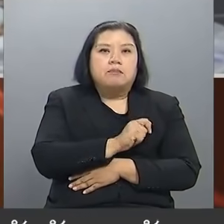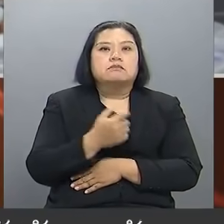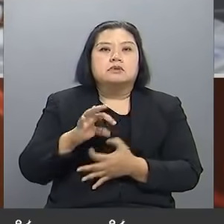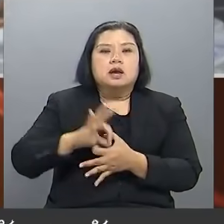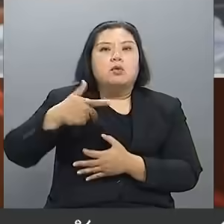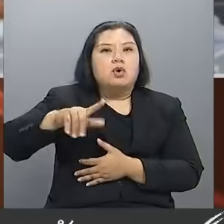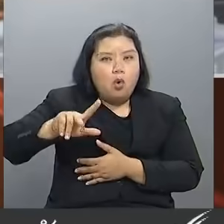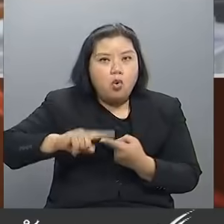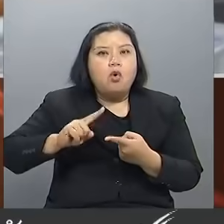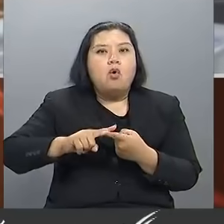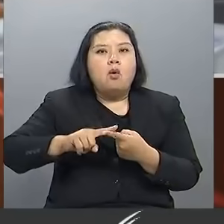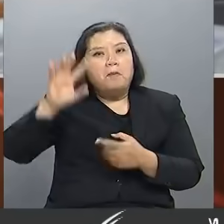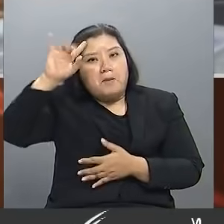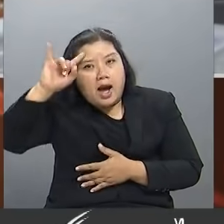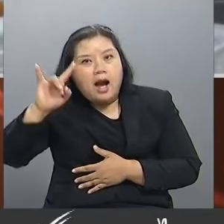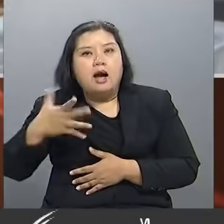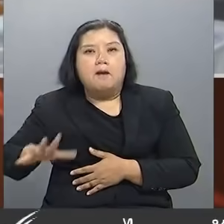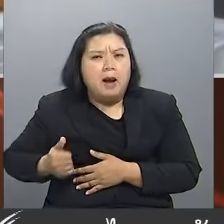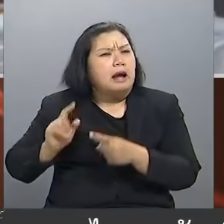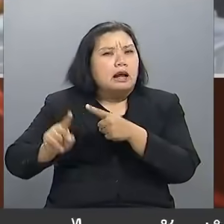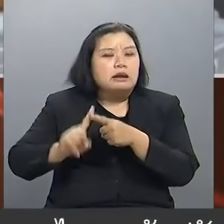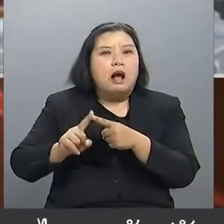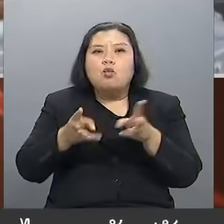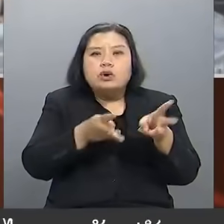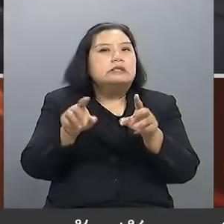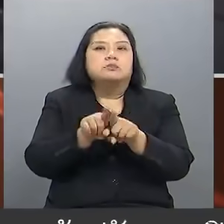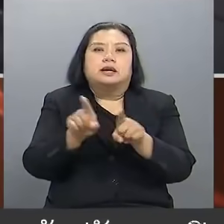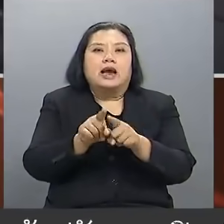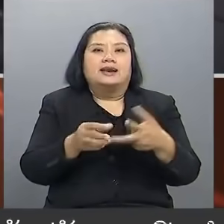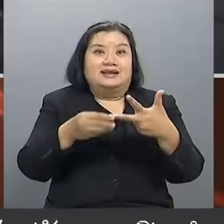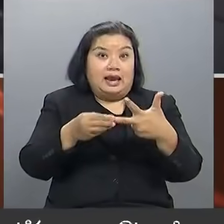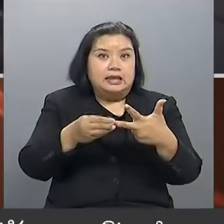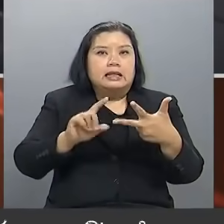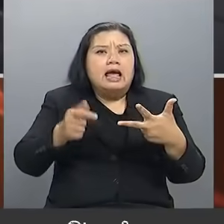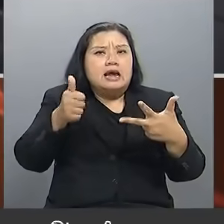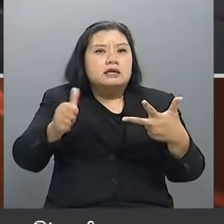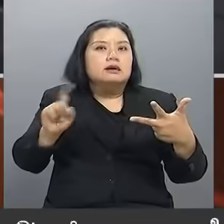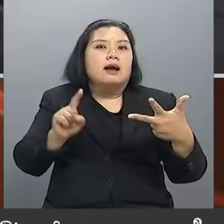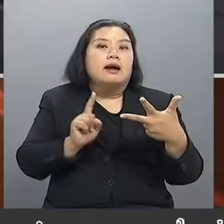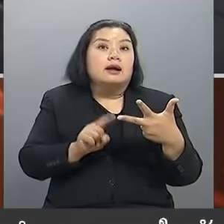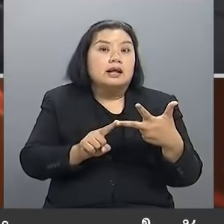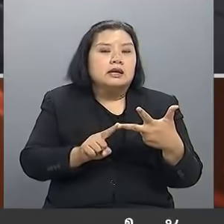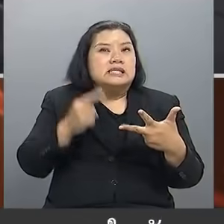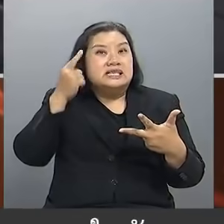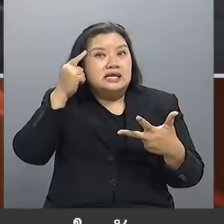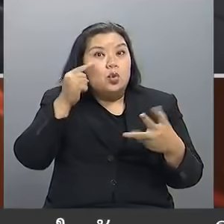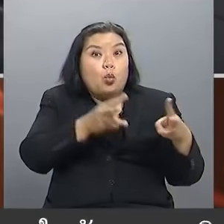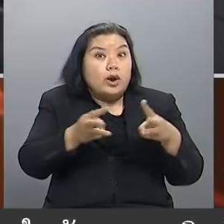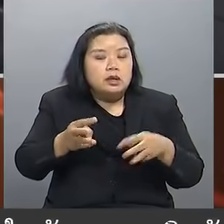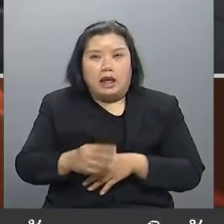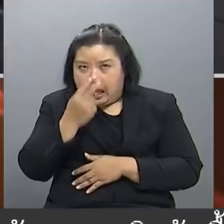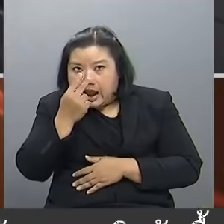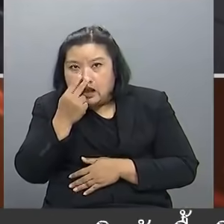สุนัขบ้าและอื่นๆอีกหลายชนิดข้อดีของวัคซีนชนิดนี้นะคะก็คือวิธีการทำนั้นเป็นวิธีที่เรารู้กันมาแต่